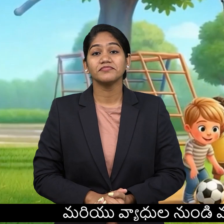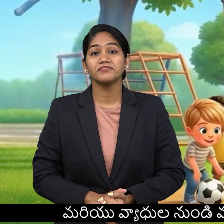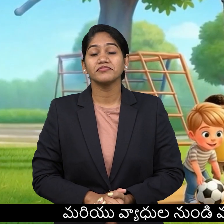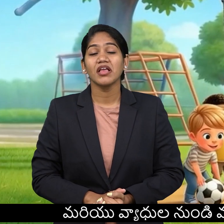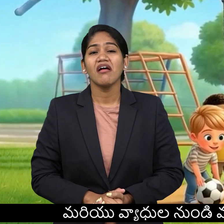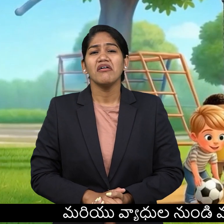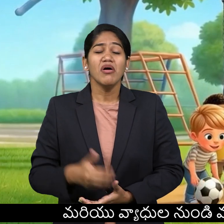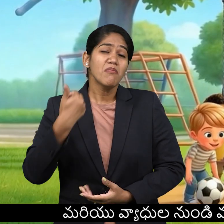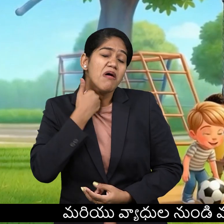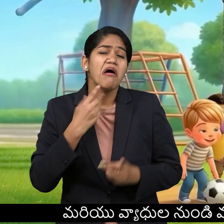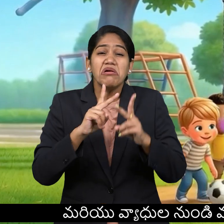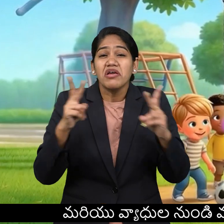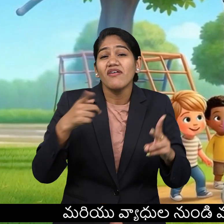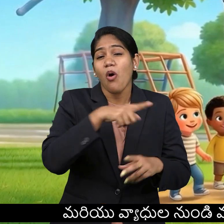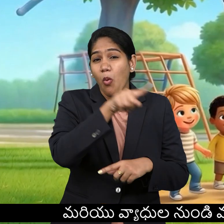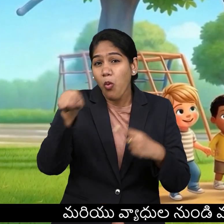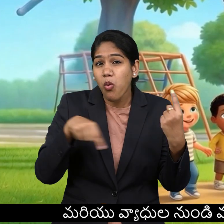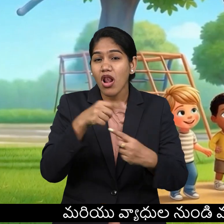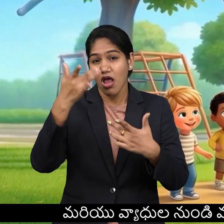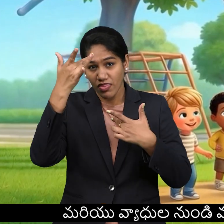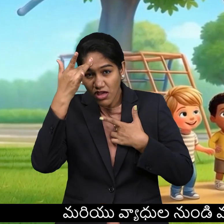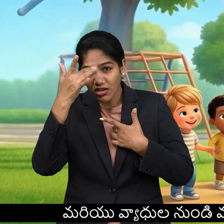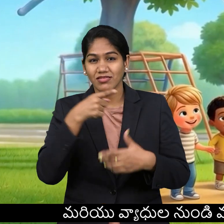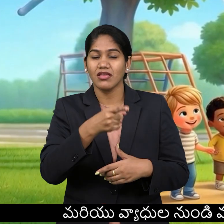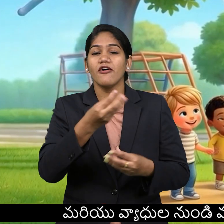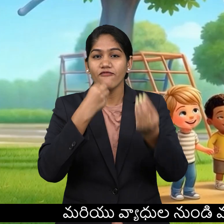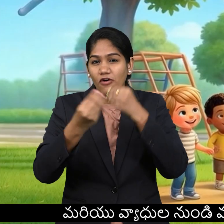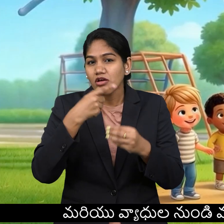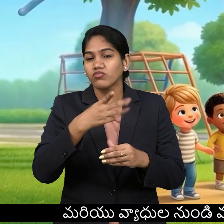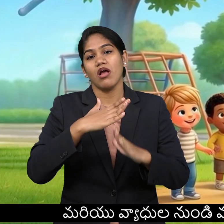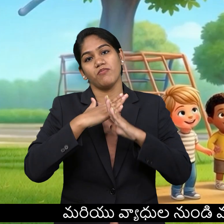మరియు వ్యాధుల నుండి మనల్ని రక్షించడానికి సహాయపడతాయి.